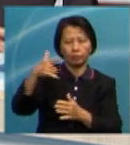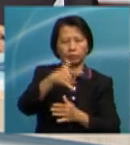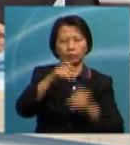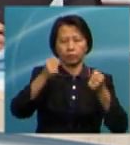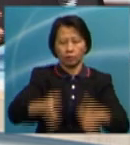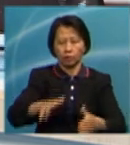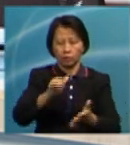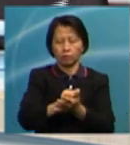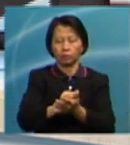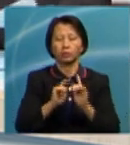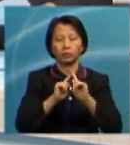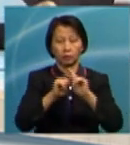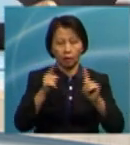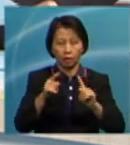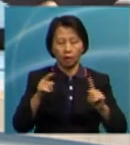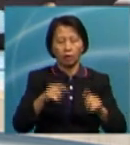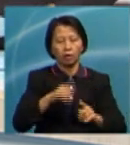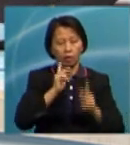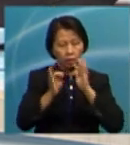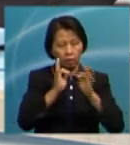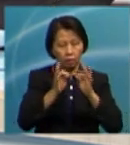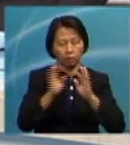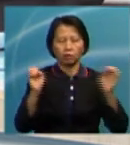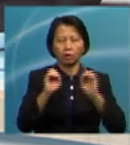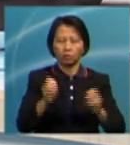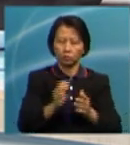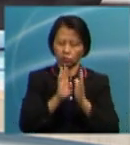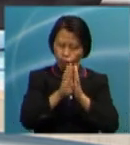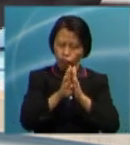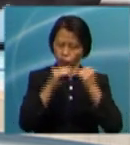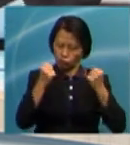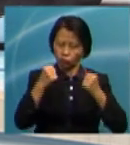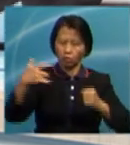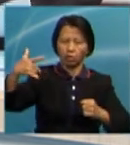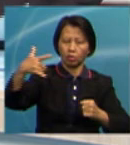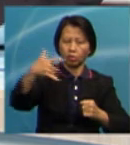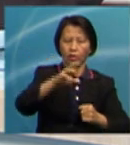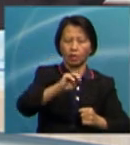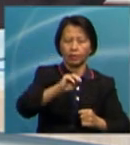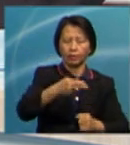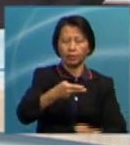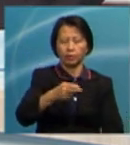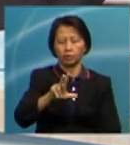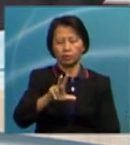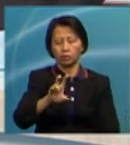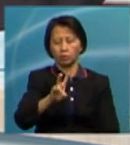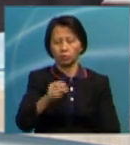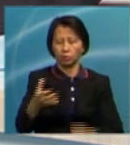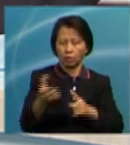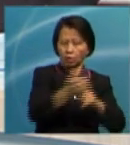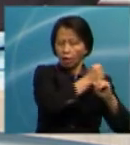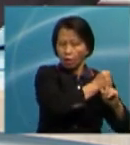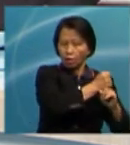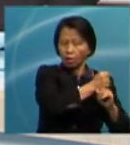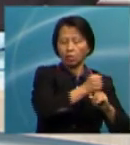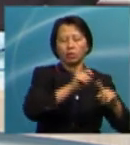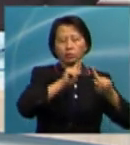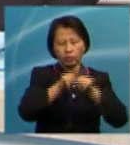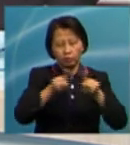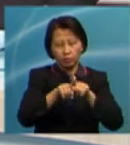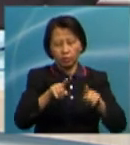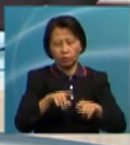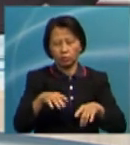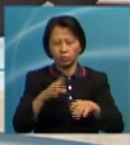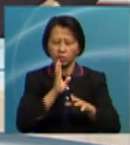itu bagaimanapun ujarnya tiada bukti kukuh yang mengatakan pesawat m370 dirampas sebagaimana yang